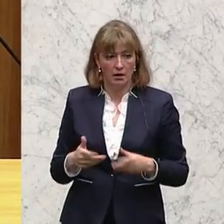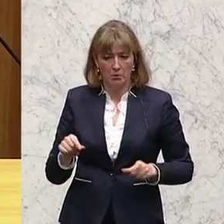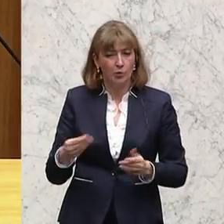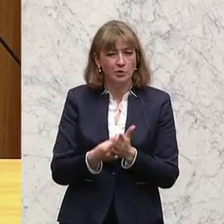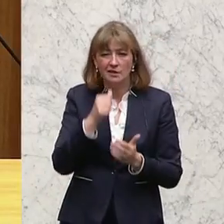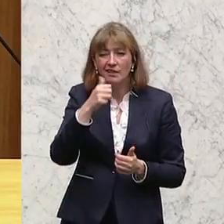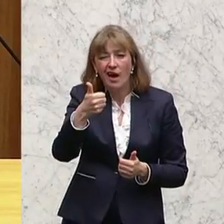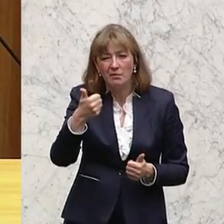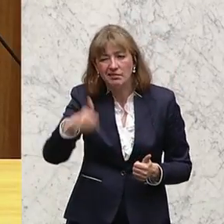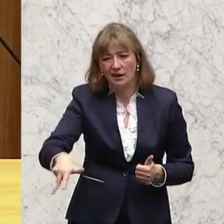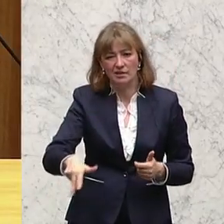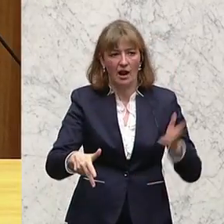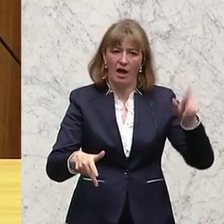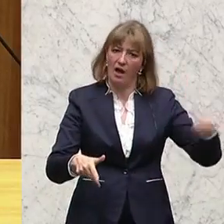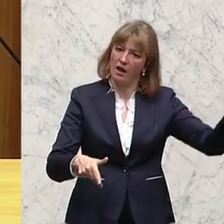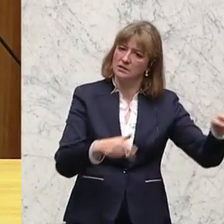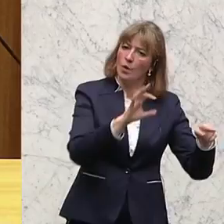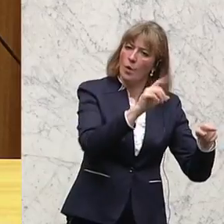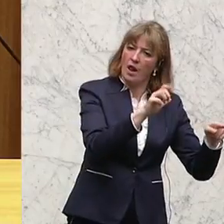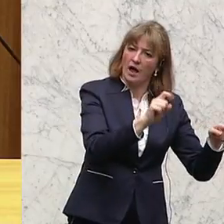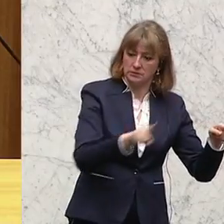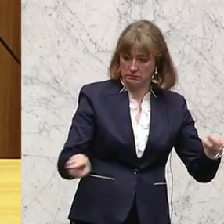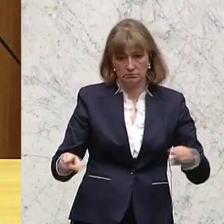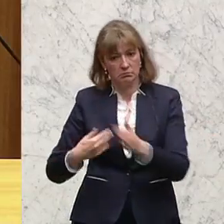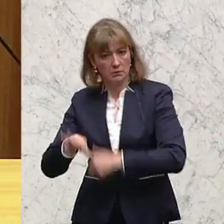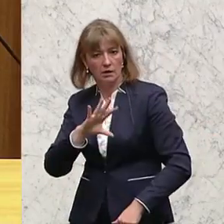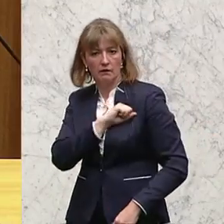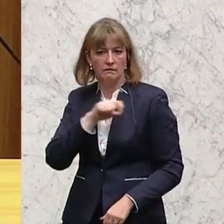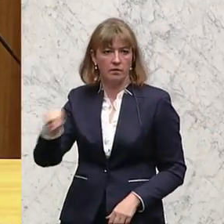ein Drittel, das Ihnen die ÜLAS kostet und ist sehr